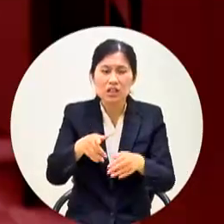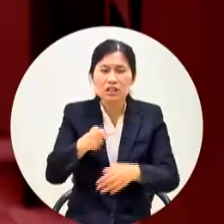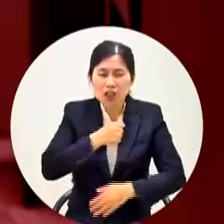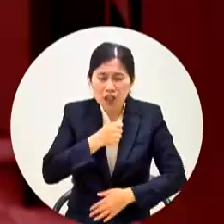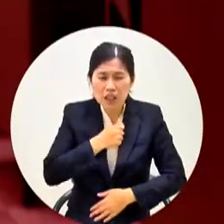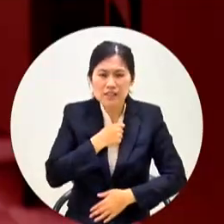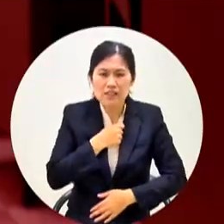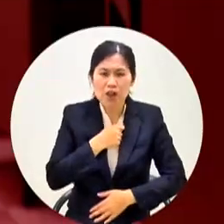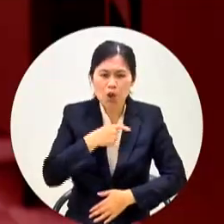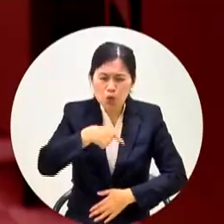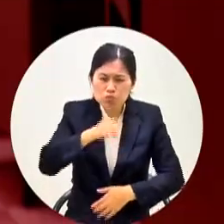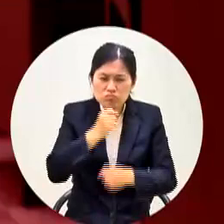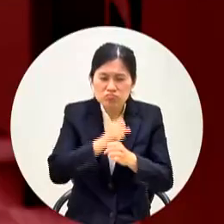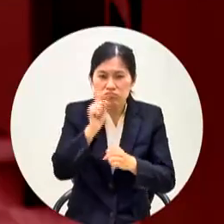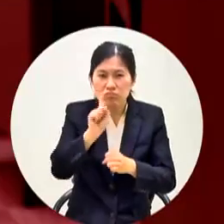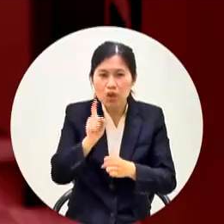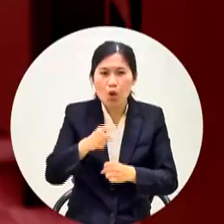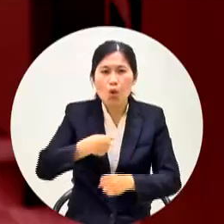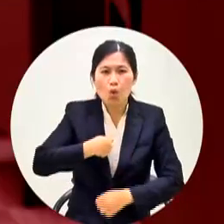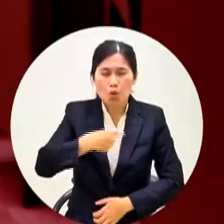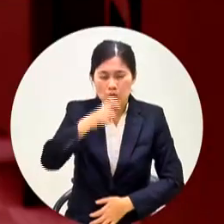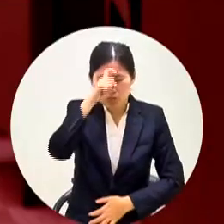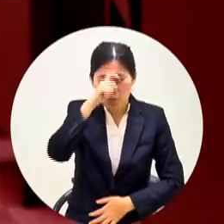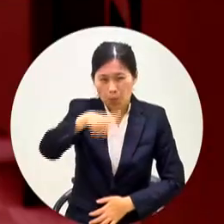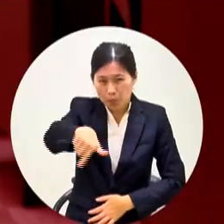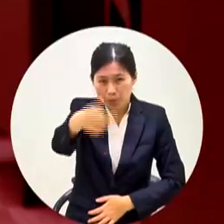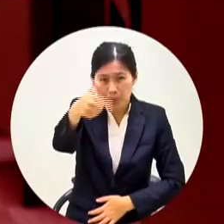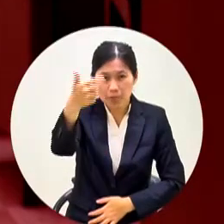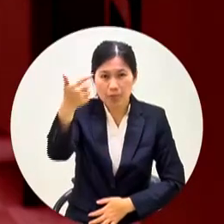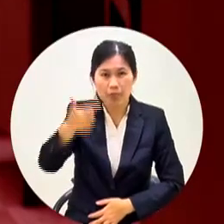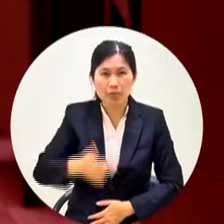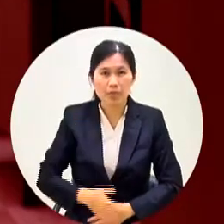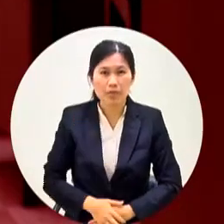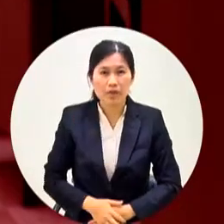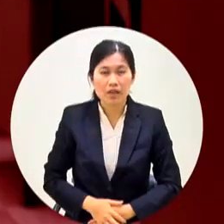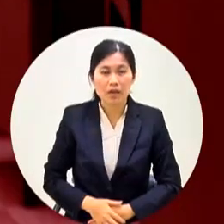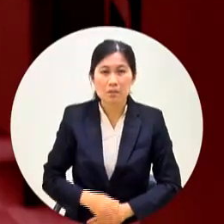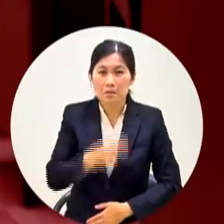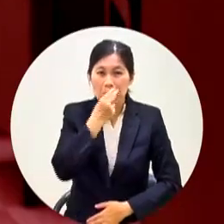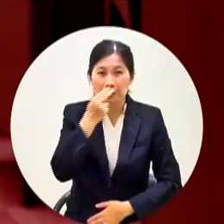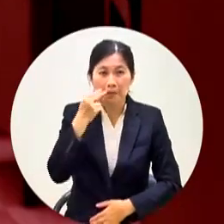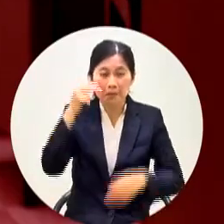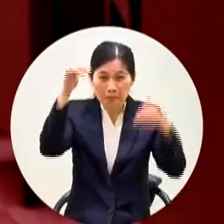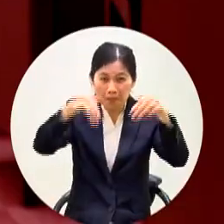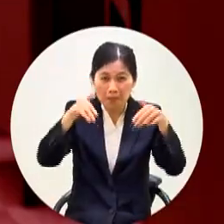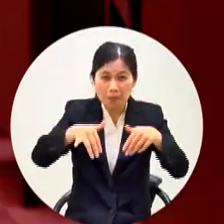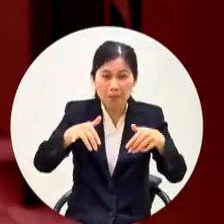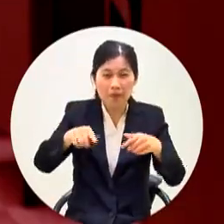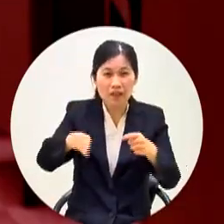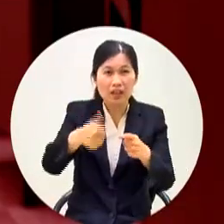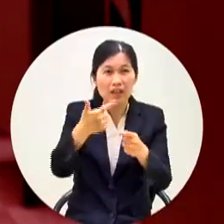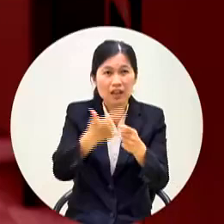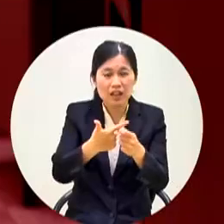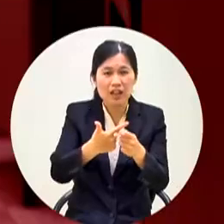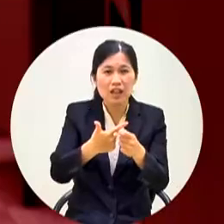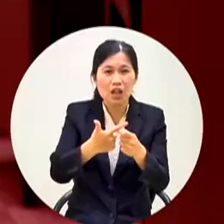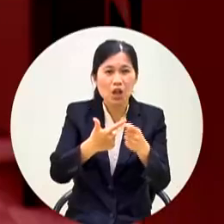理。我希望尽快，在梅雨季节106年的冻六冻两，